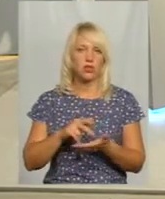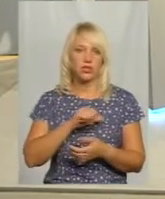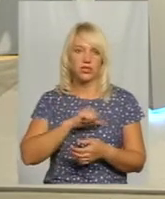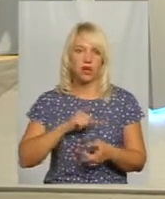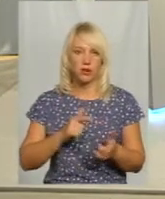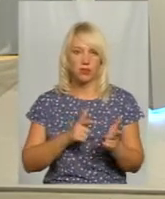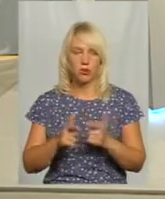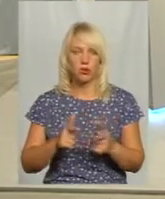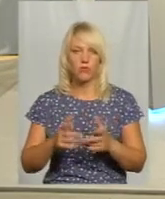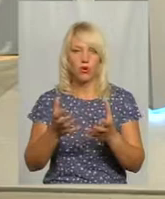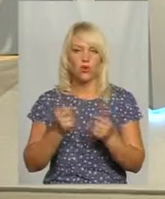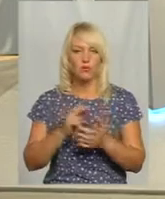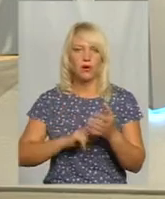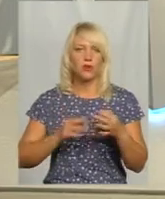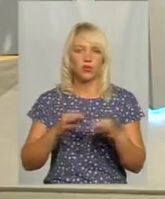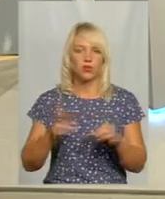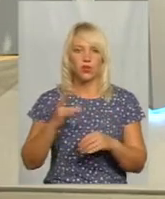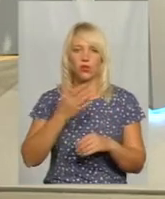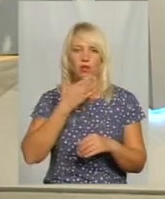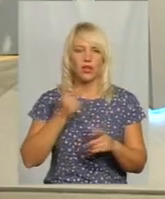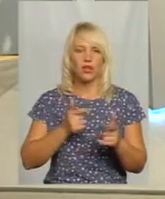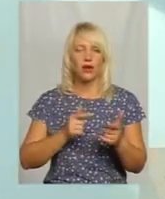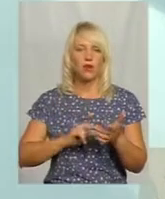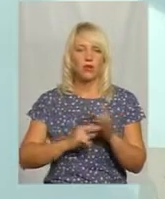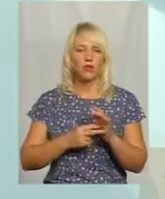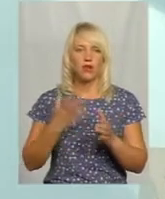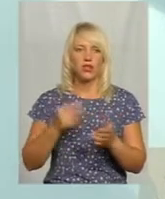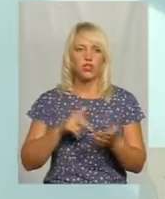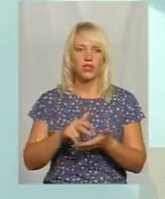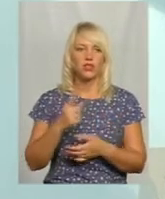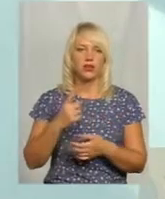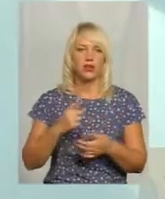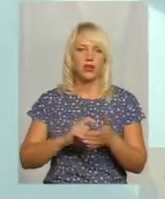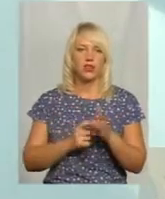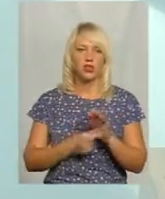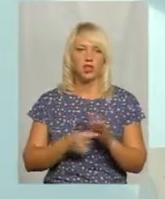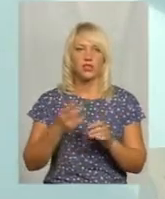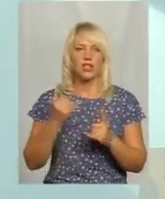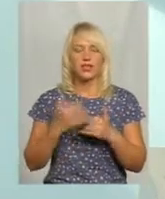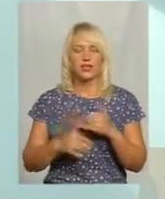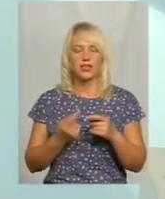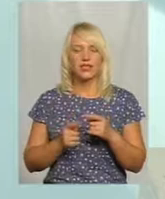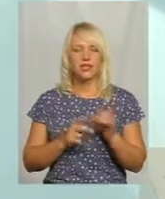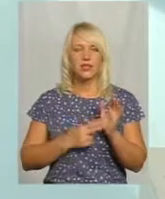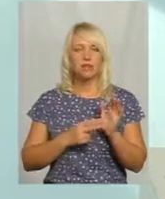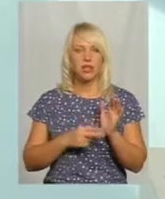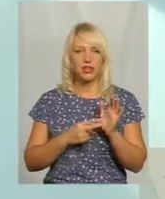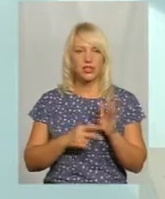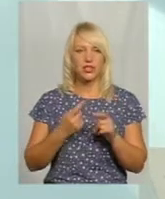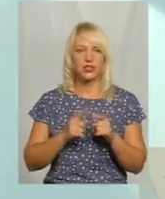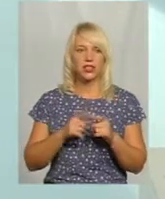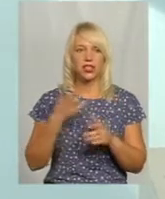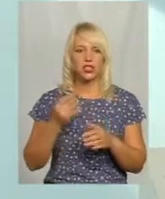отримали сертифікати, але не планували ще йти на перші класи. Ну і от серед цих 70 це ще